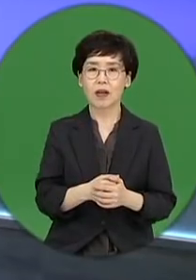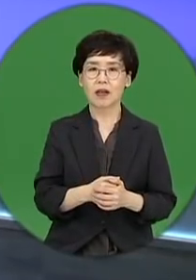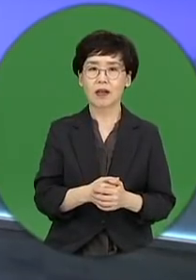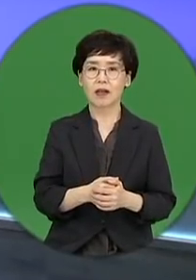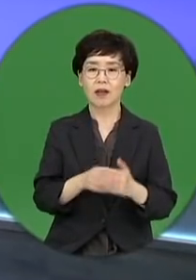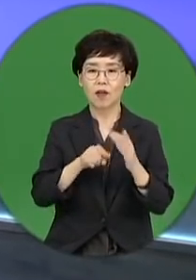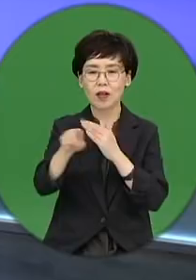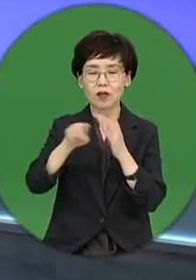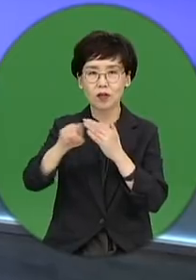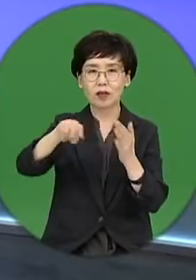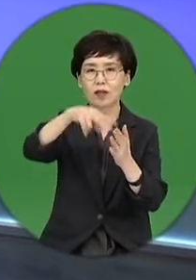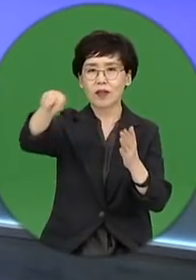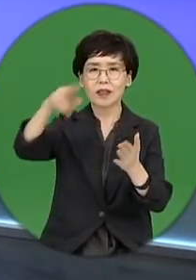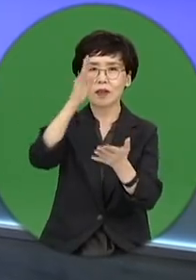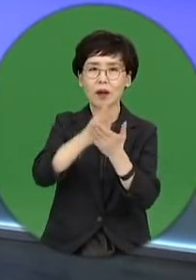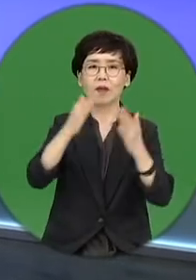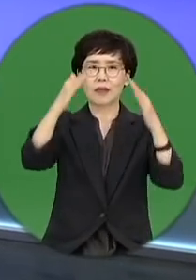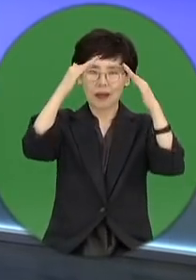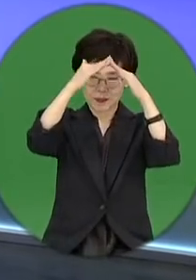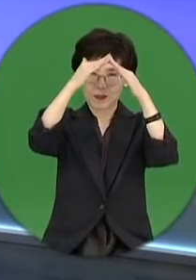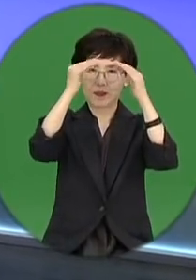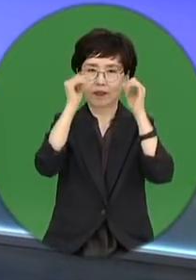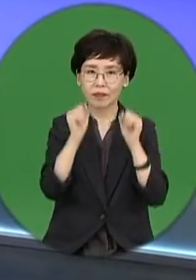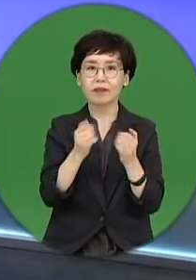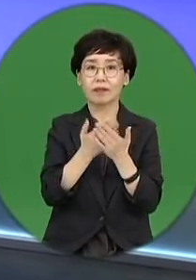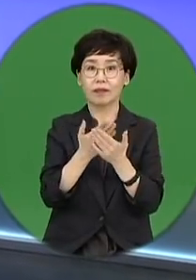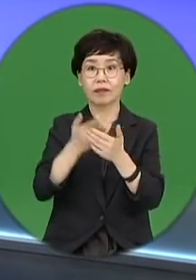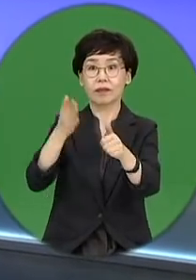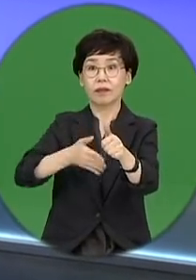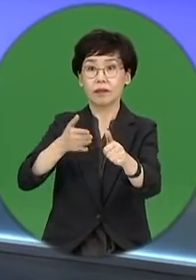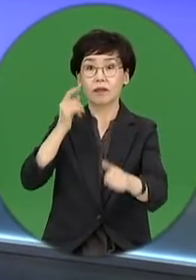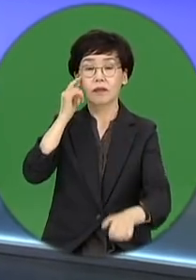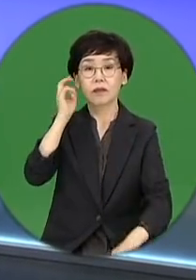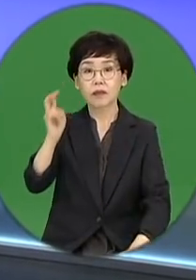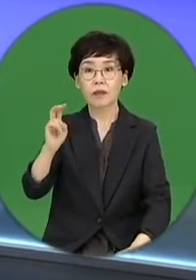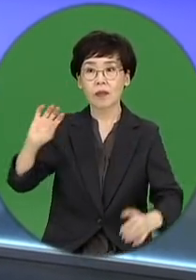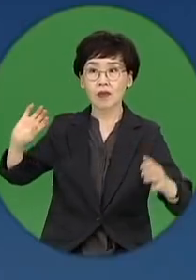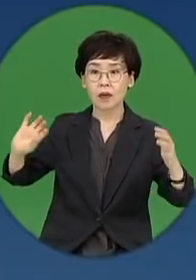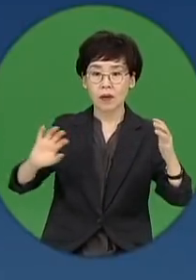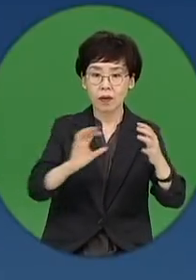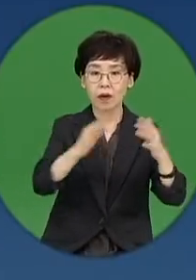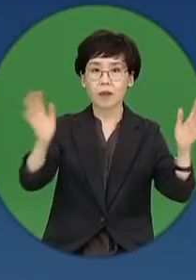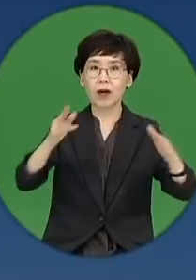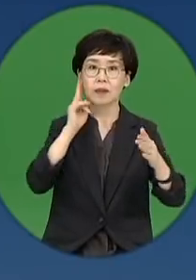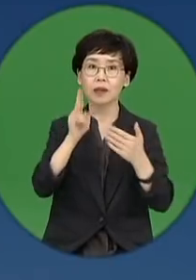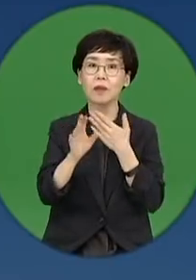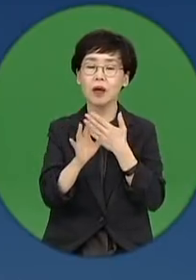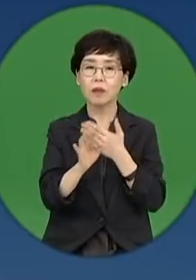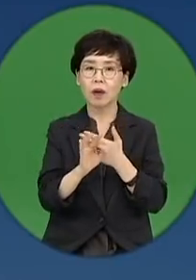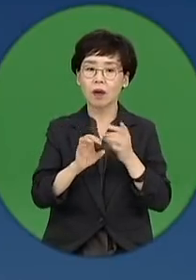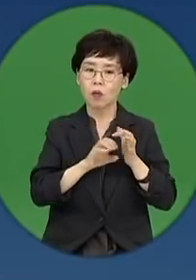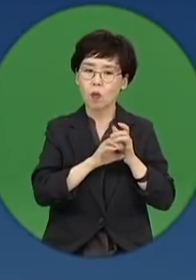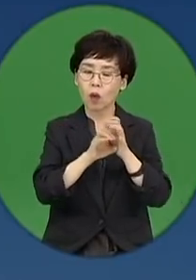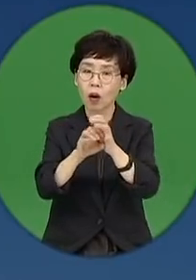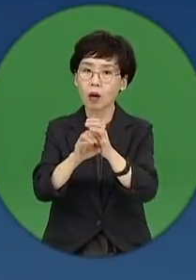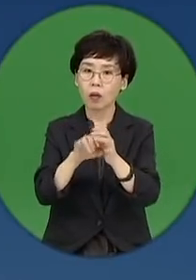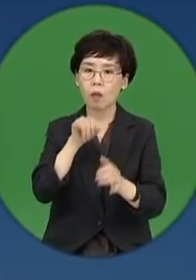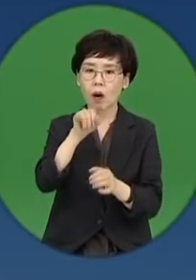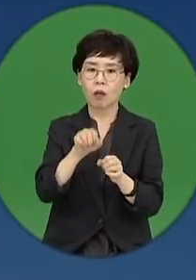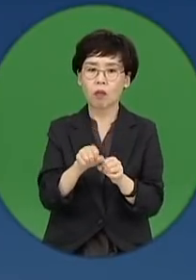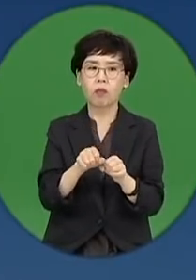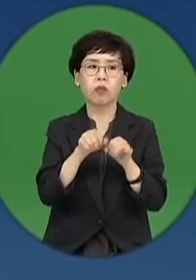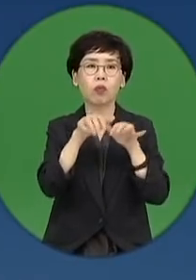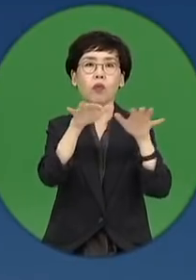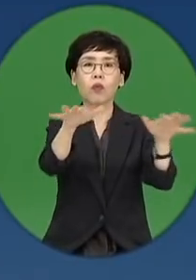집에 꼭 있어달라 교수님께서 이렇게 말씀해 주셨고요. 혹시 이렇게 바람이 강하게 불면 코로나19 관련해서 바이러스가 더